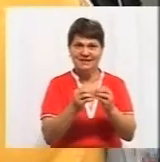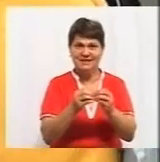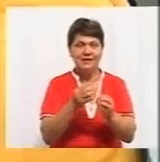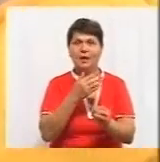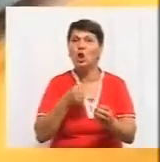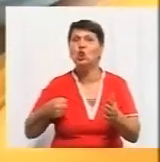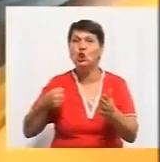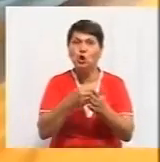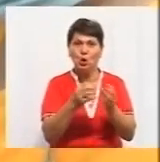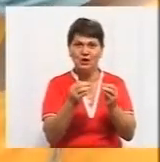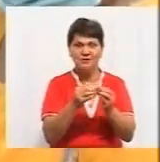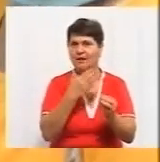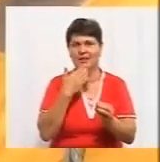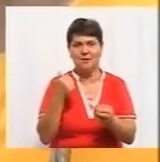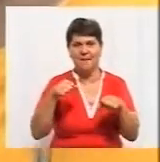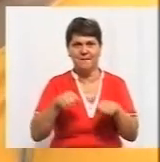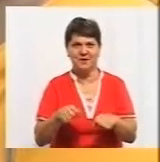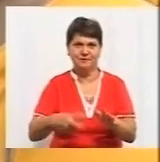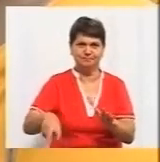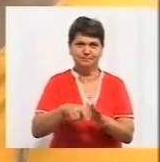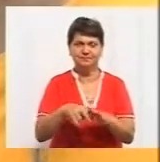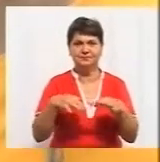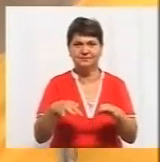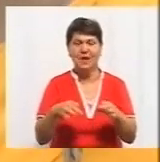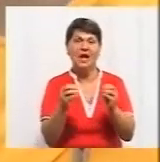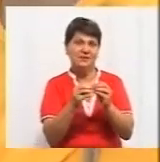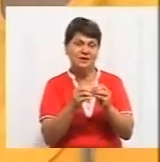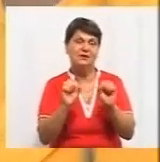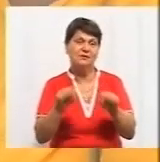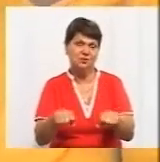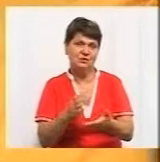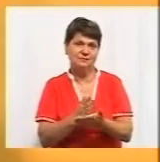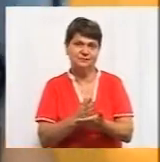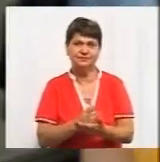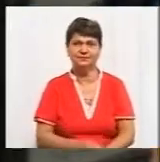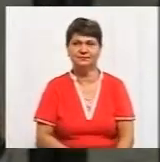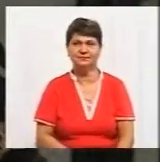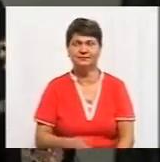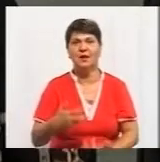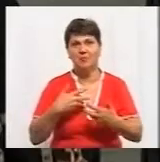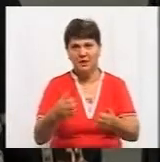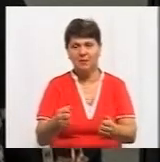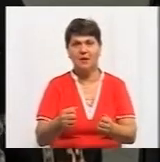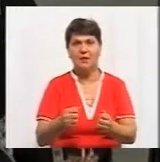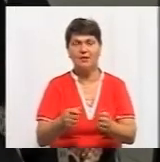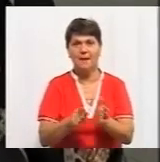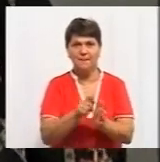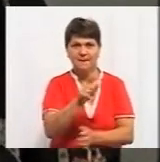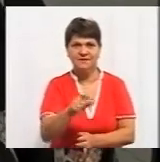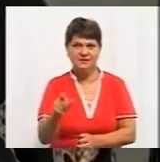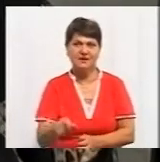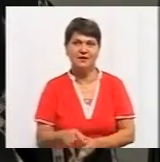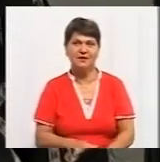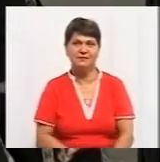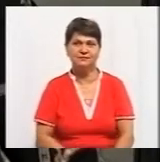маємо права сідати в транспорт. З 10 годин ми тільки маємо сідати. Приймають пенсіонери, гостинні чи ні?